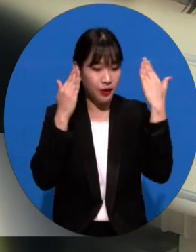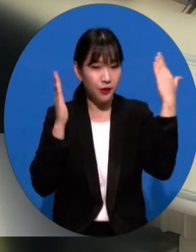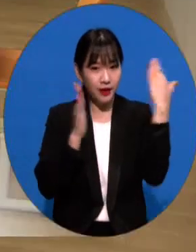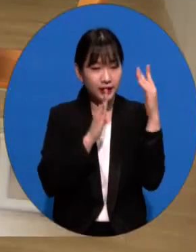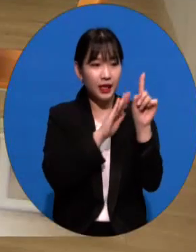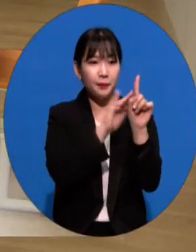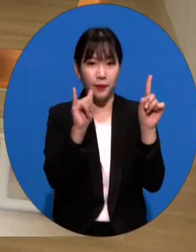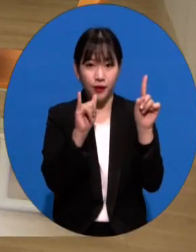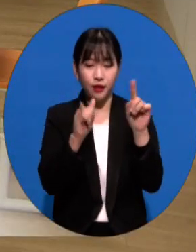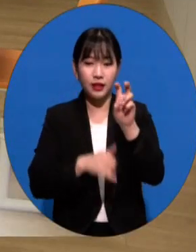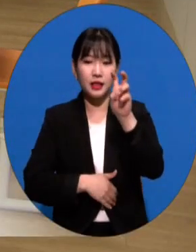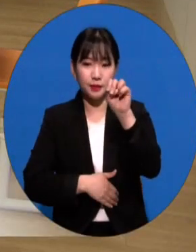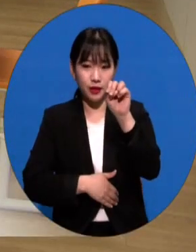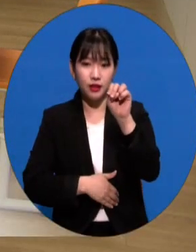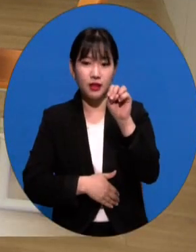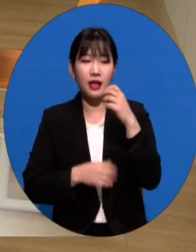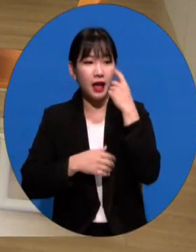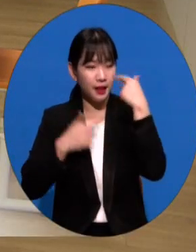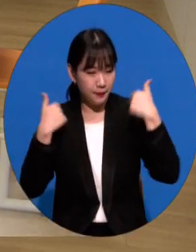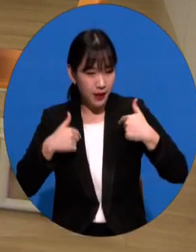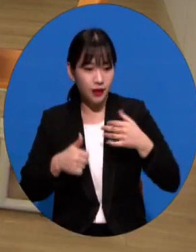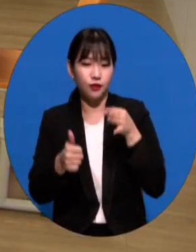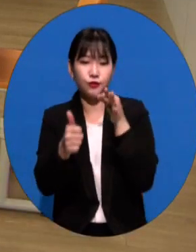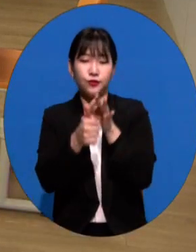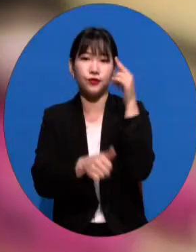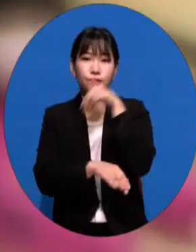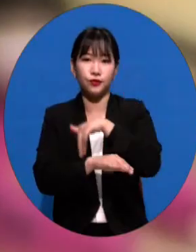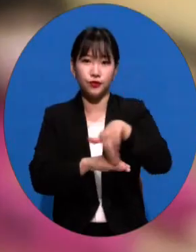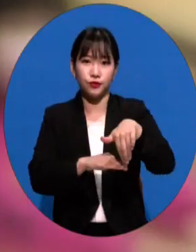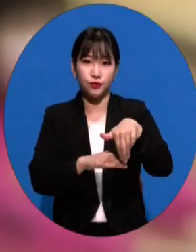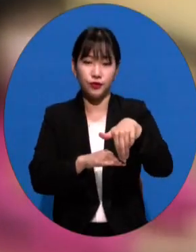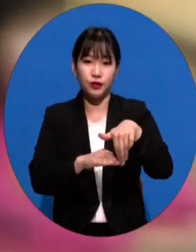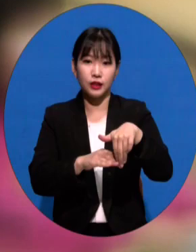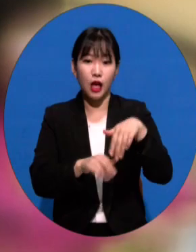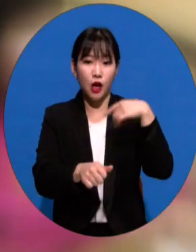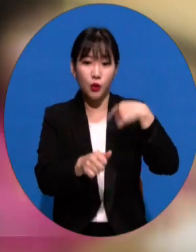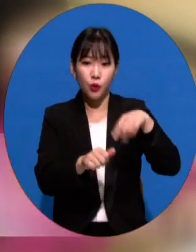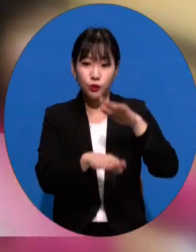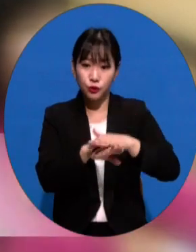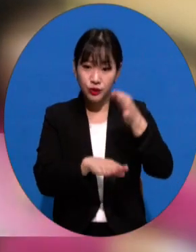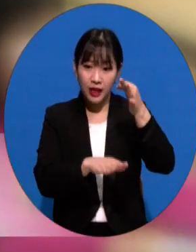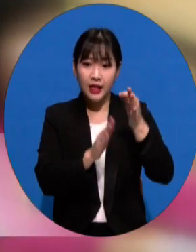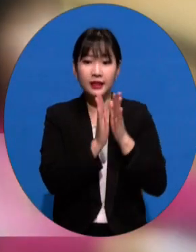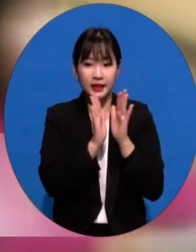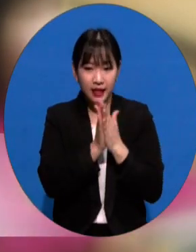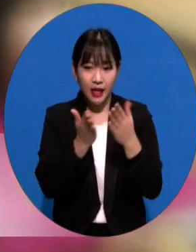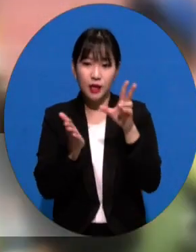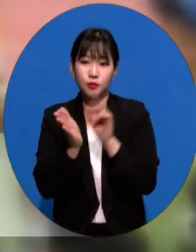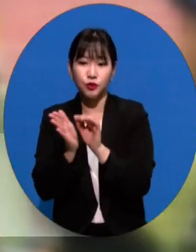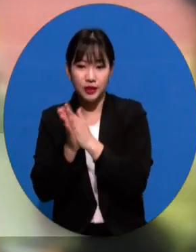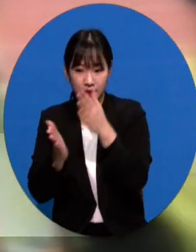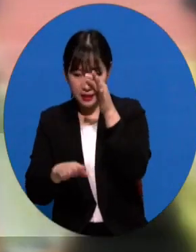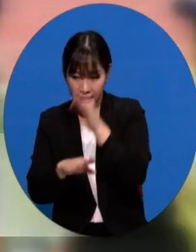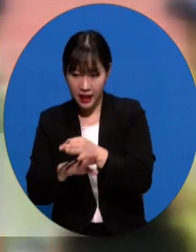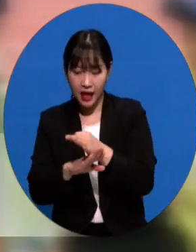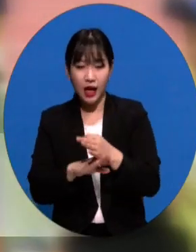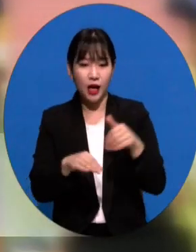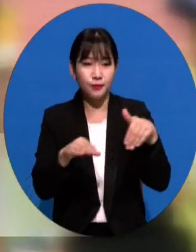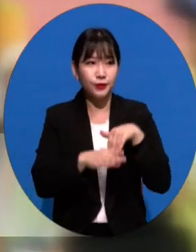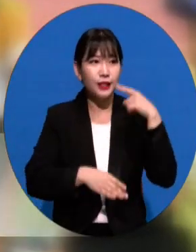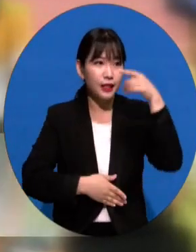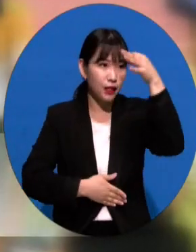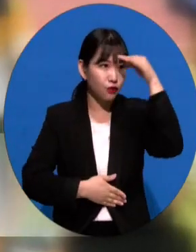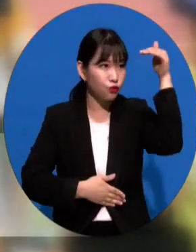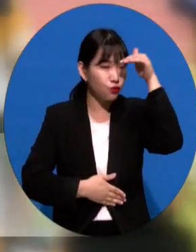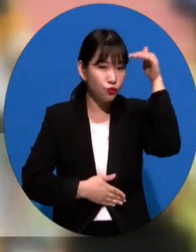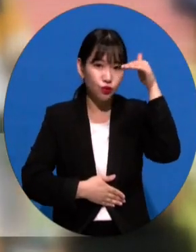학생 한 명당 20만원씩을 매달 지급할 계획입니다 교육수당은 책이나 참고서 구입 문화예술공영